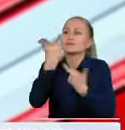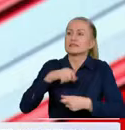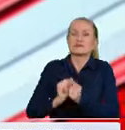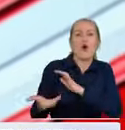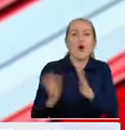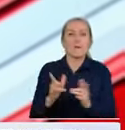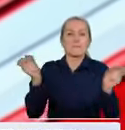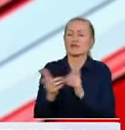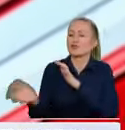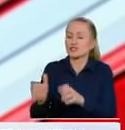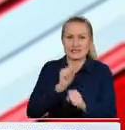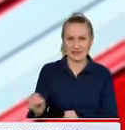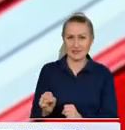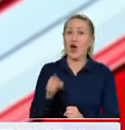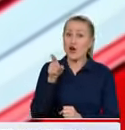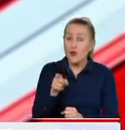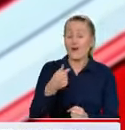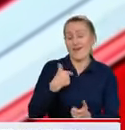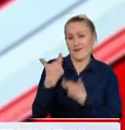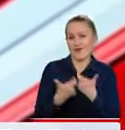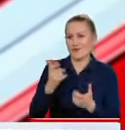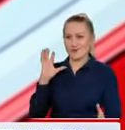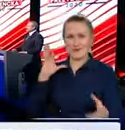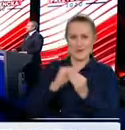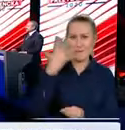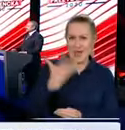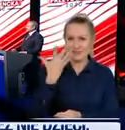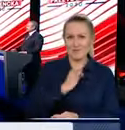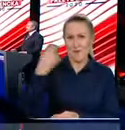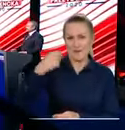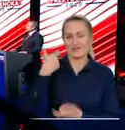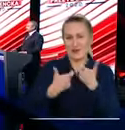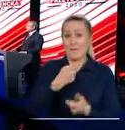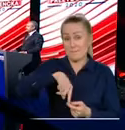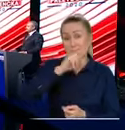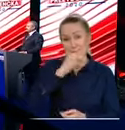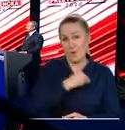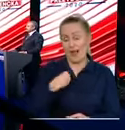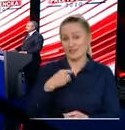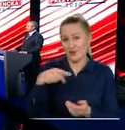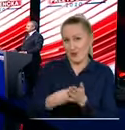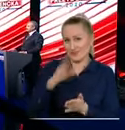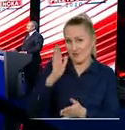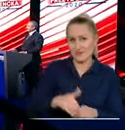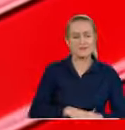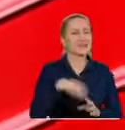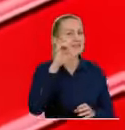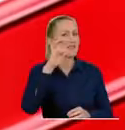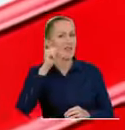państwa i tak realizuje swoją prezydenturę przez ostatnie 5 lat i mam nadzieję, że Polacy to docenią. Bardzo dziękuję. Stanisław Żółtek teraz odpowiada.